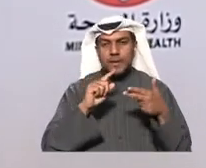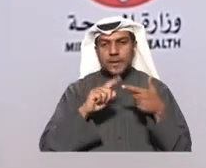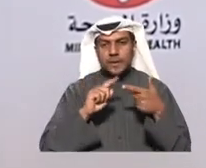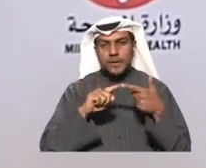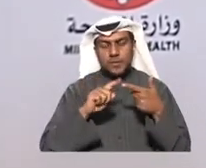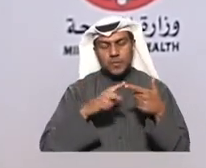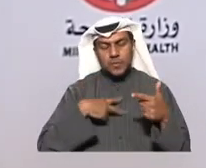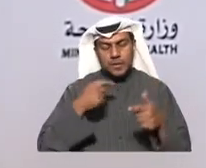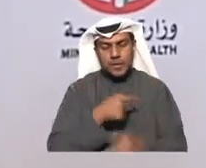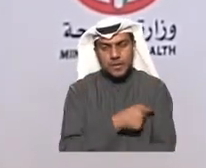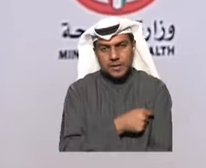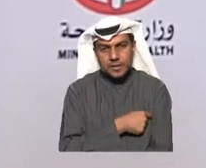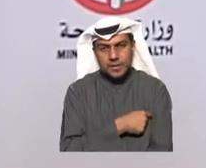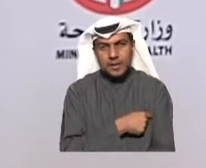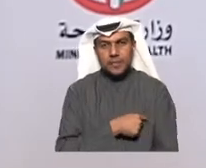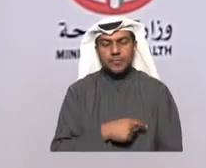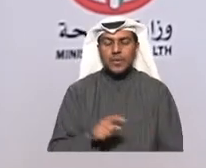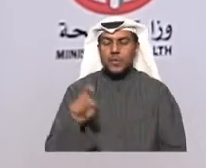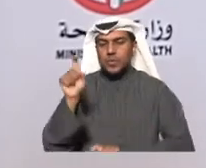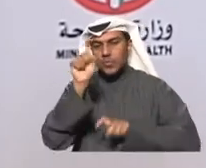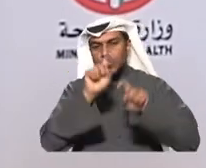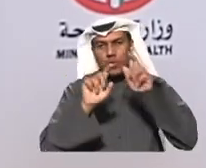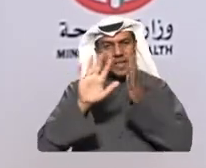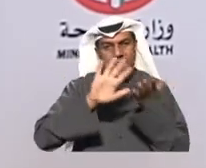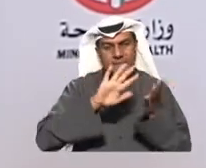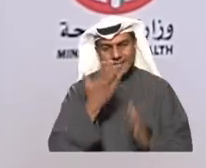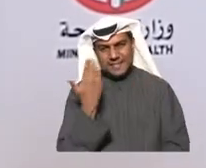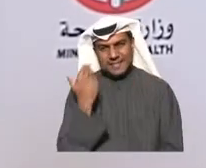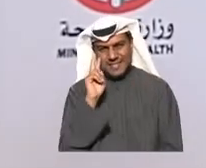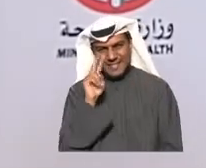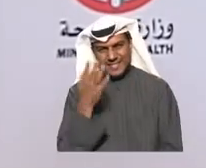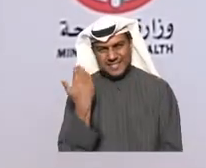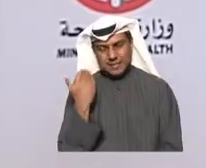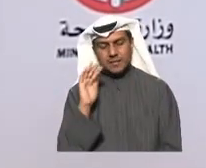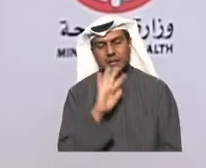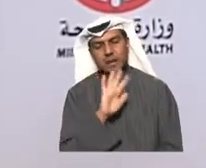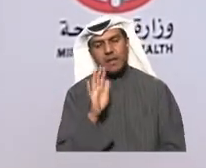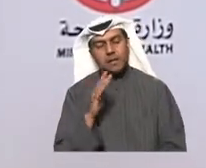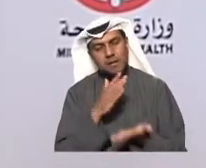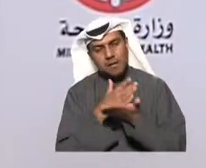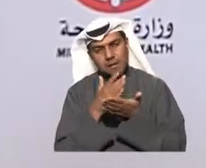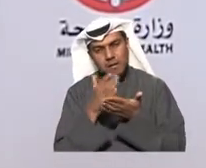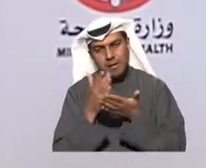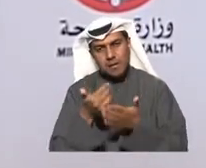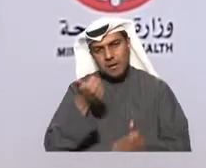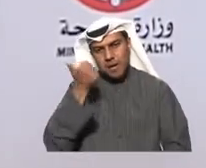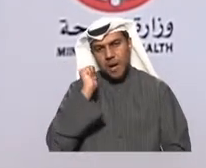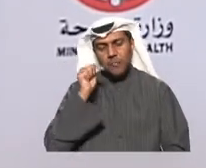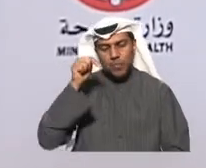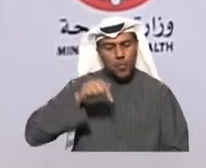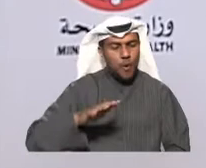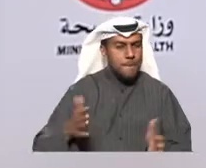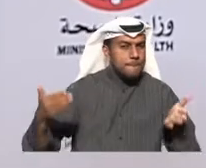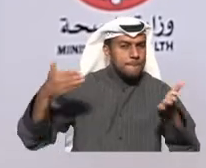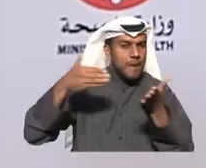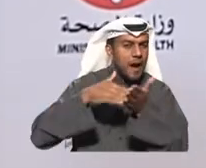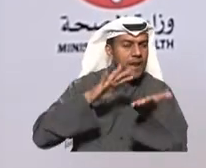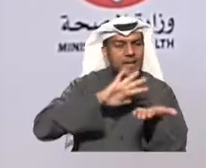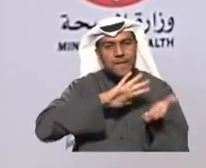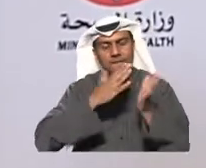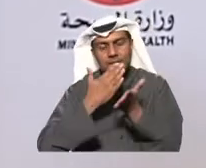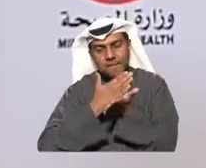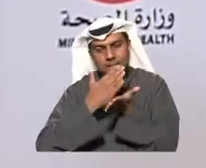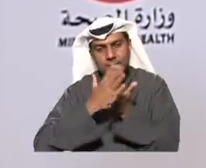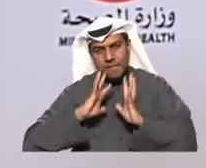باسم وزارة الصحة، وتكلم عن الإجراءات التي حصلت منذ أمس إلى هذه اللحظة